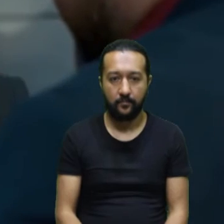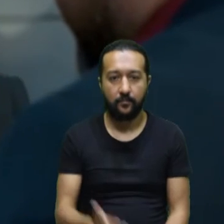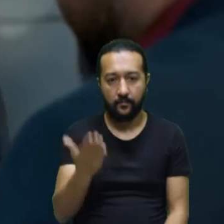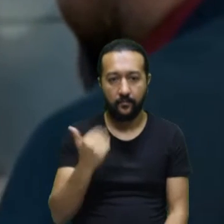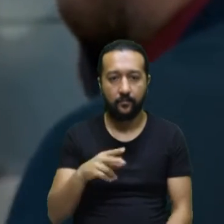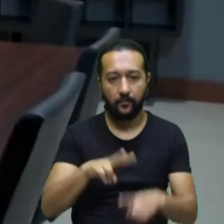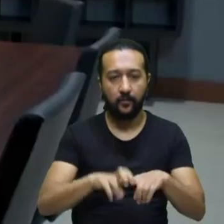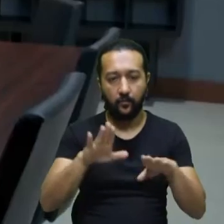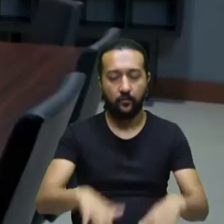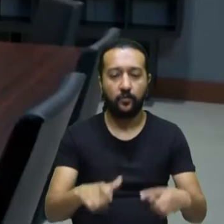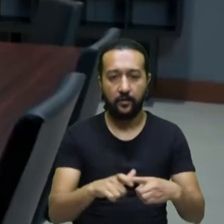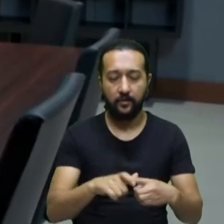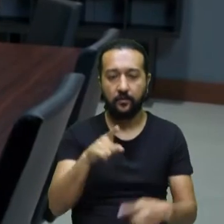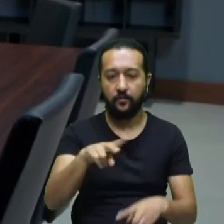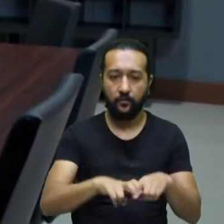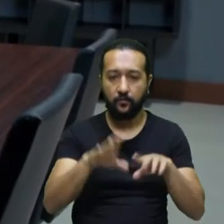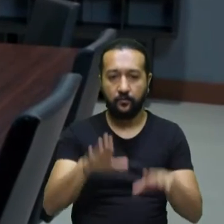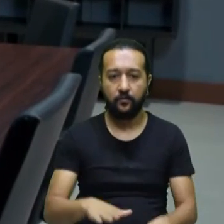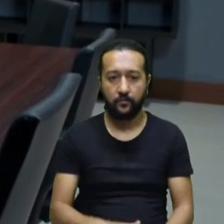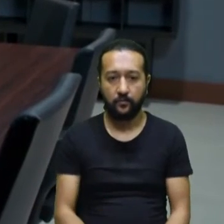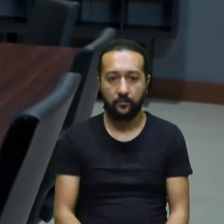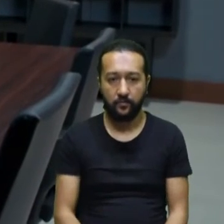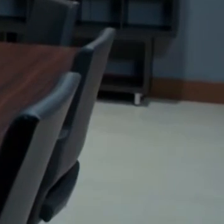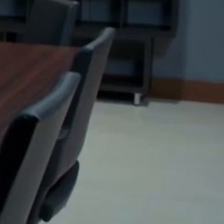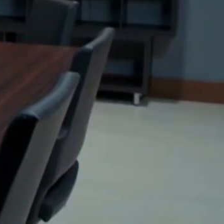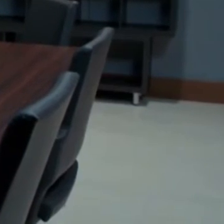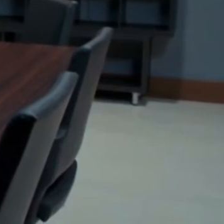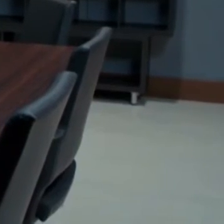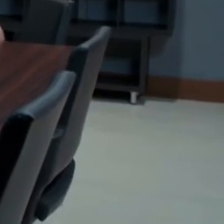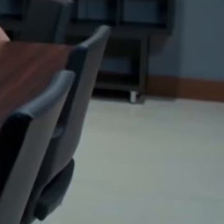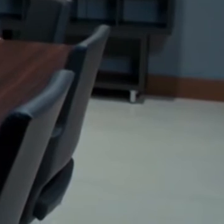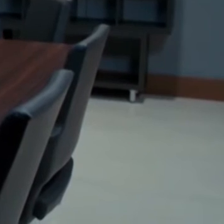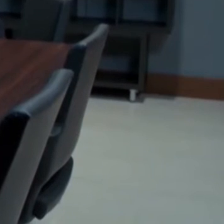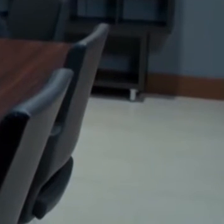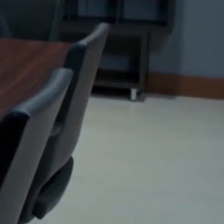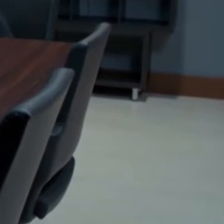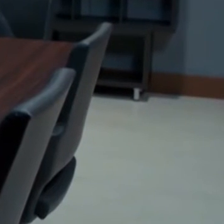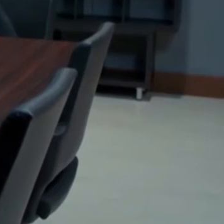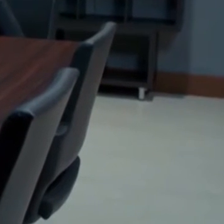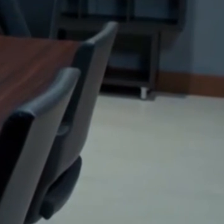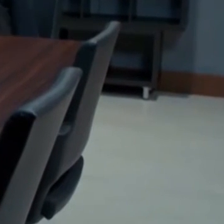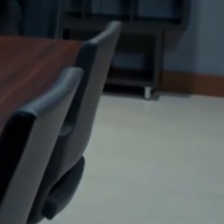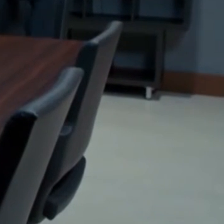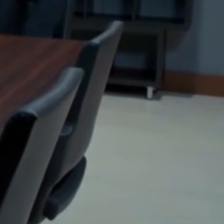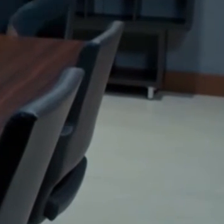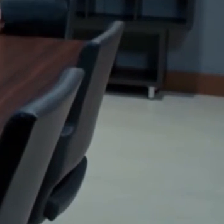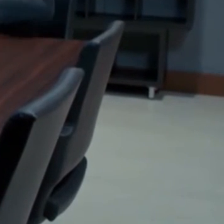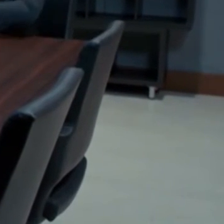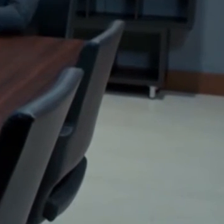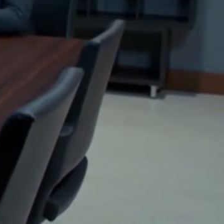Gel, otur Erhan, otur. Süha uçtaki sandalyeyi çekti. Erhan onun oturmasını bekleyip yerine öyle